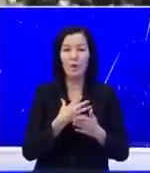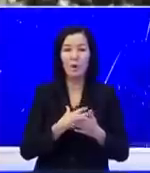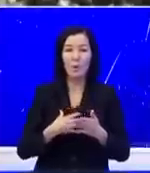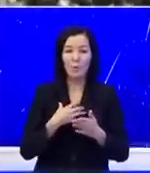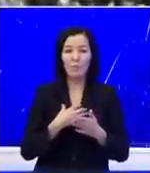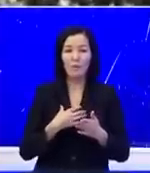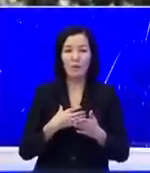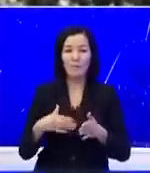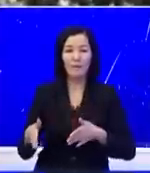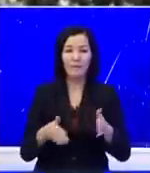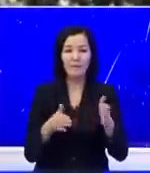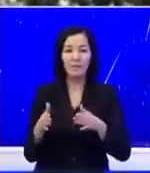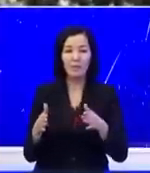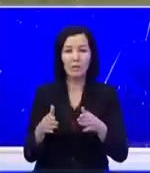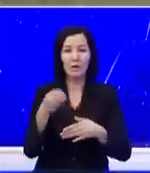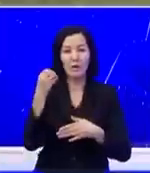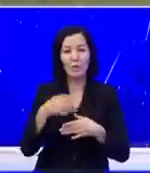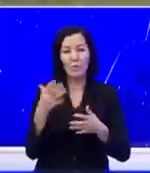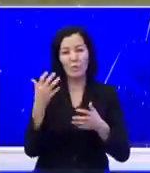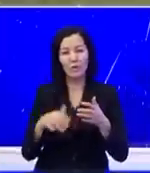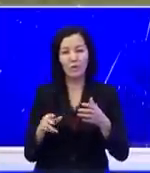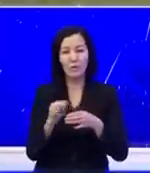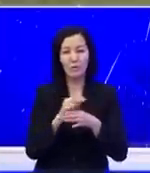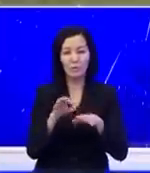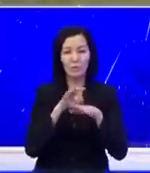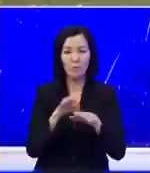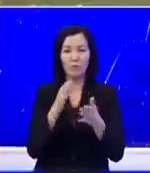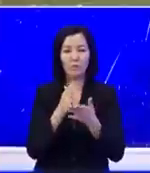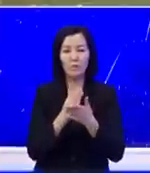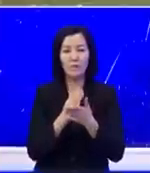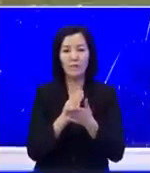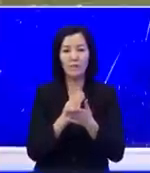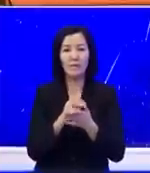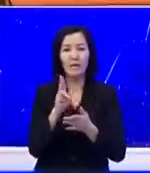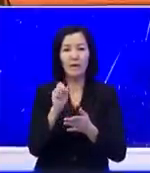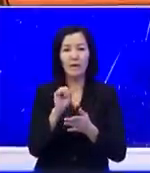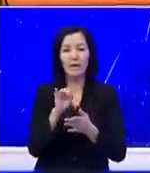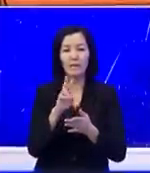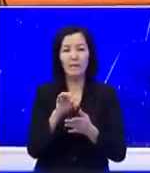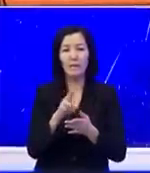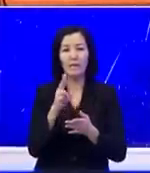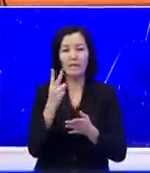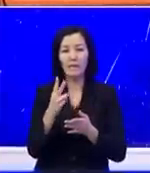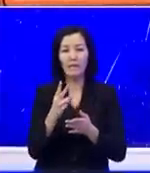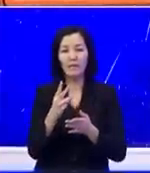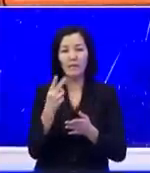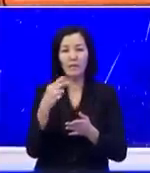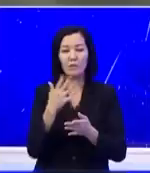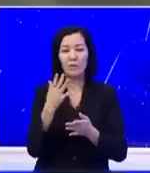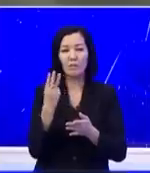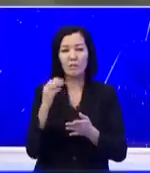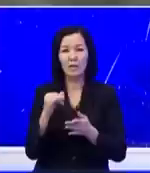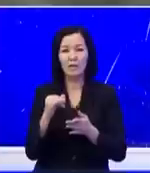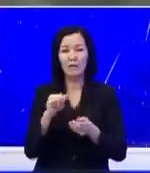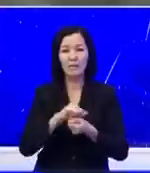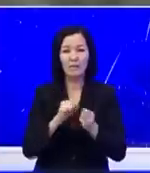тас жолдардың бір қатарында орташа жөндеу жұмыстары жүріп жатыр. Айталық қайнар қақпақ текес тас жолының 25 шақырымына